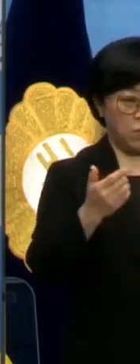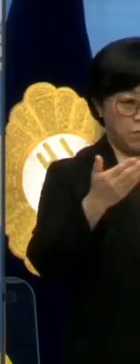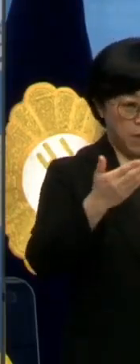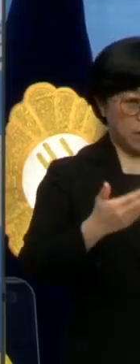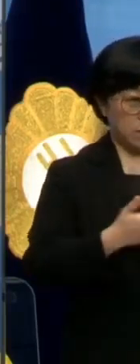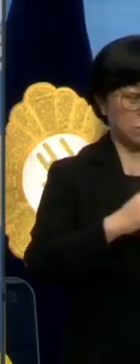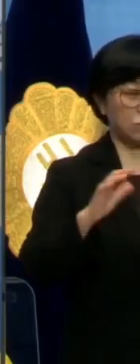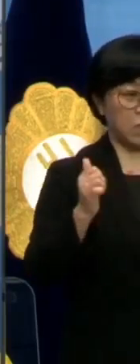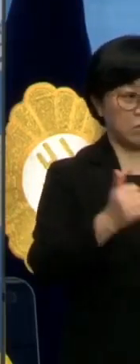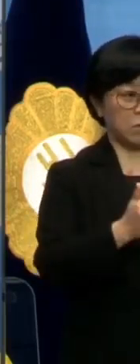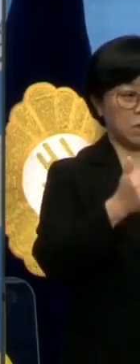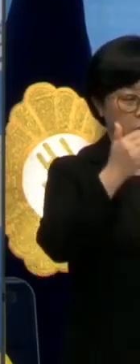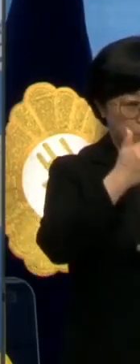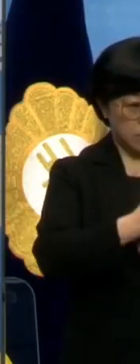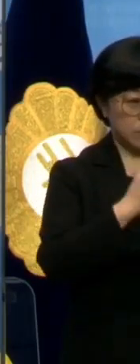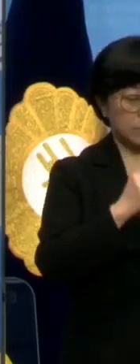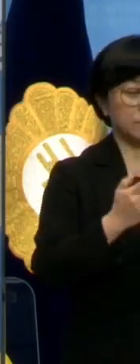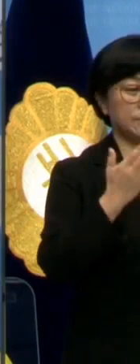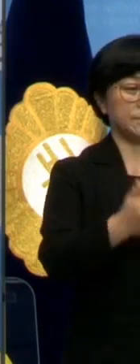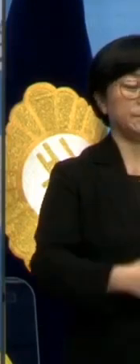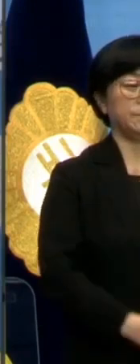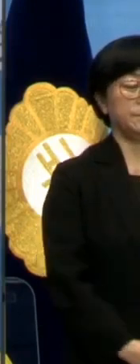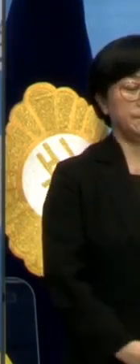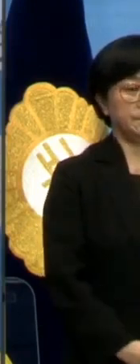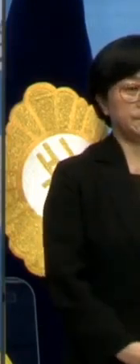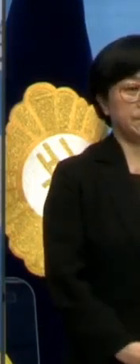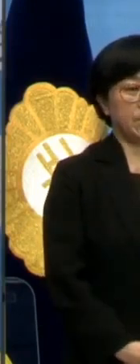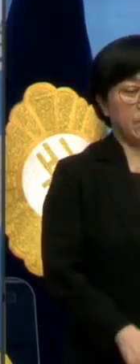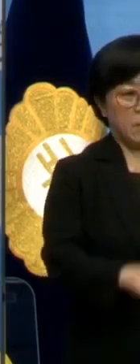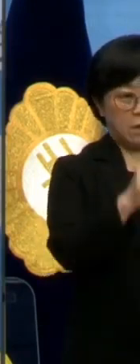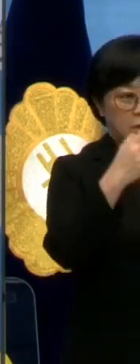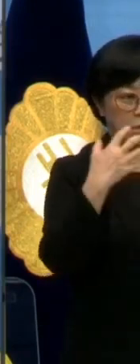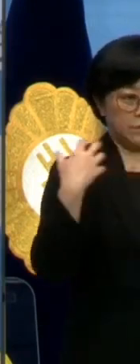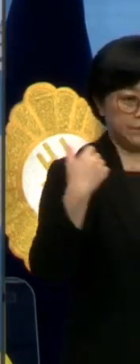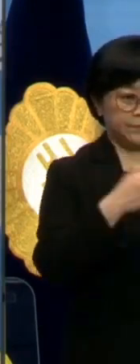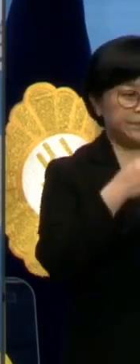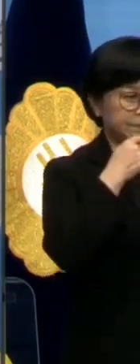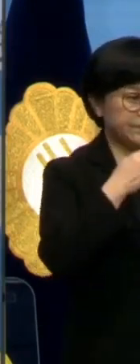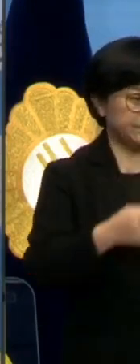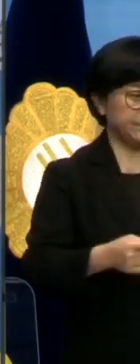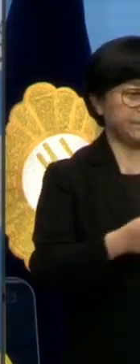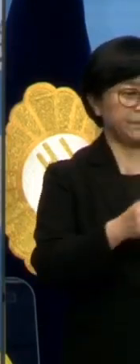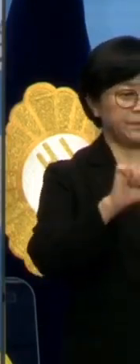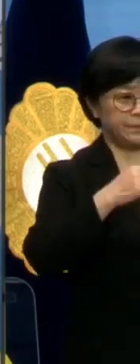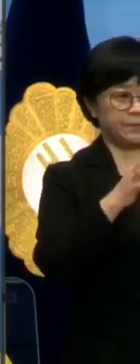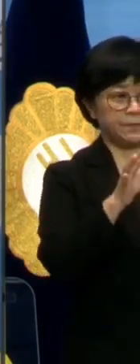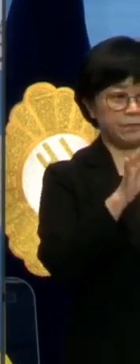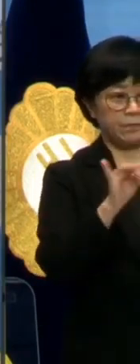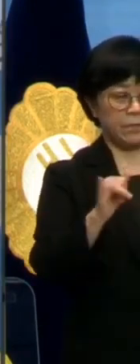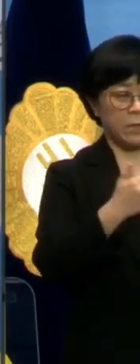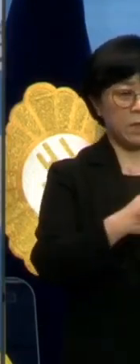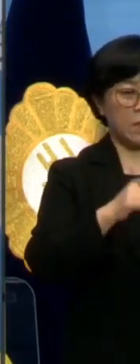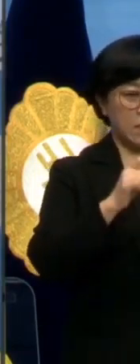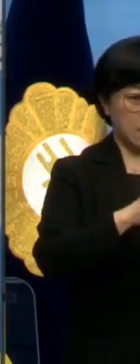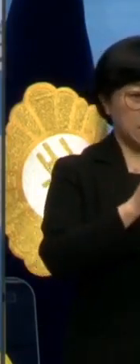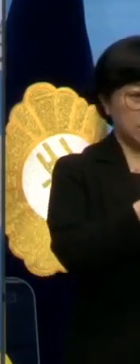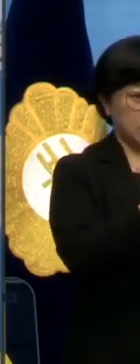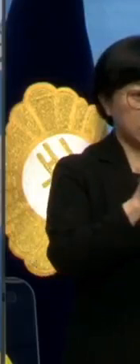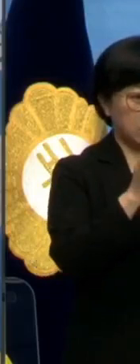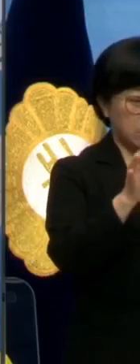모든 의원님들께 감사의 말씀을 드립니다. 정부는 피해 자영업자를 위한